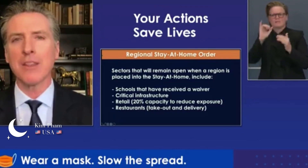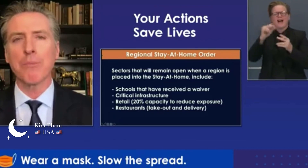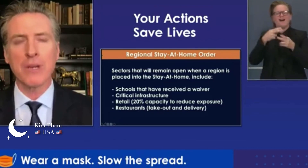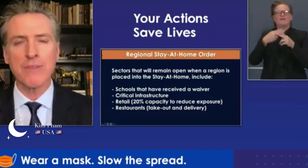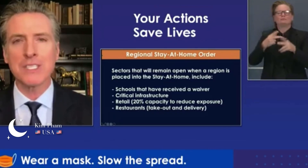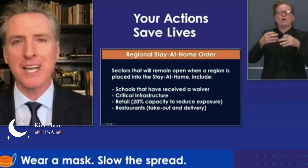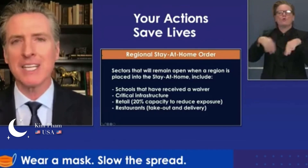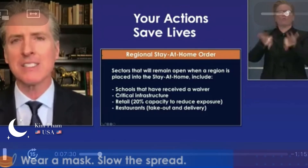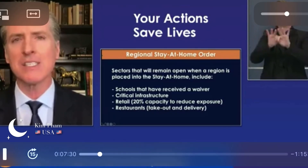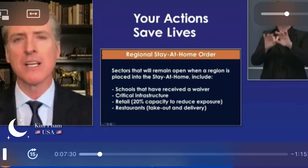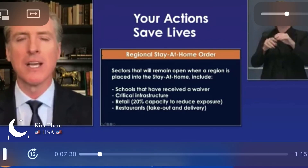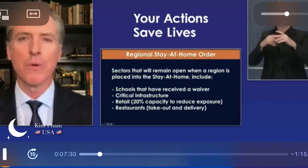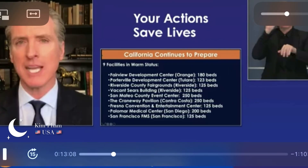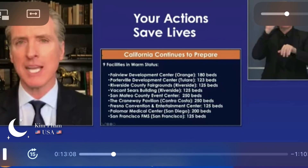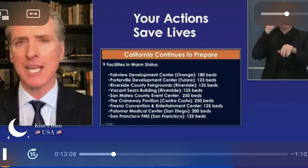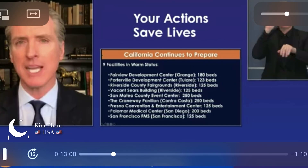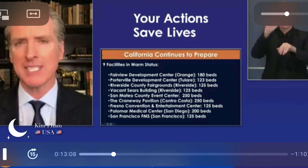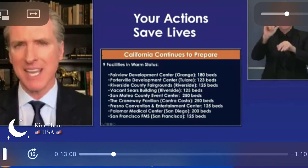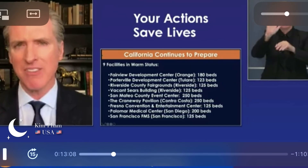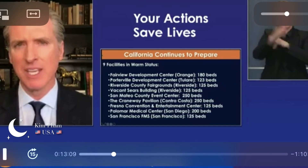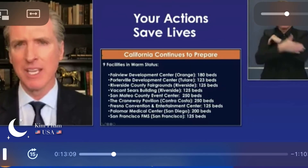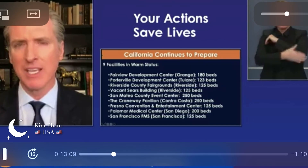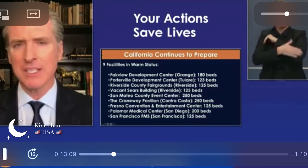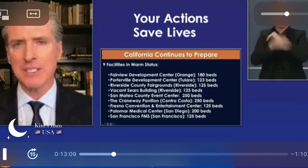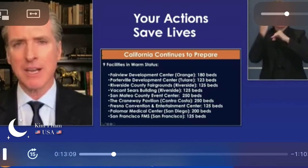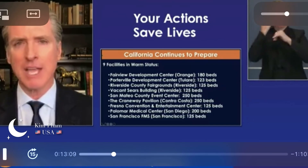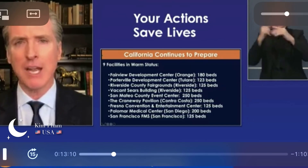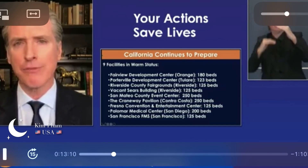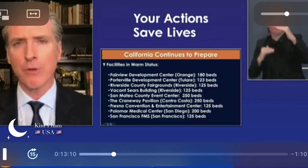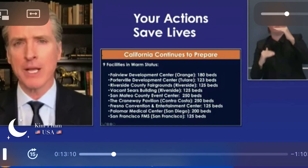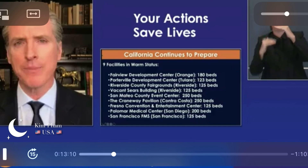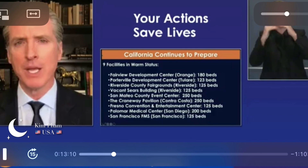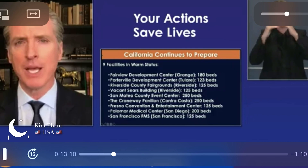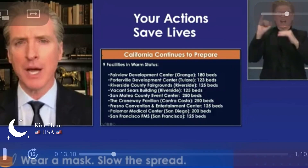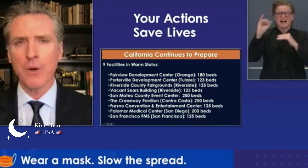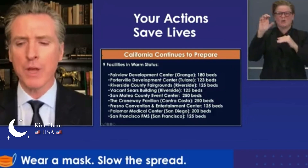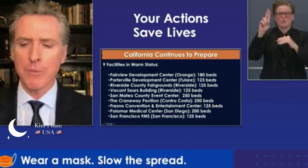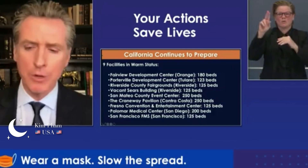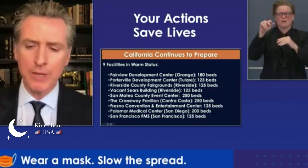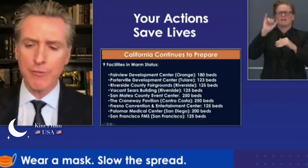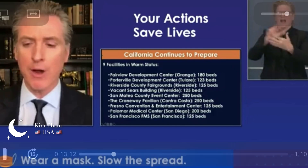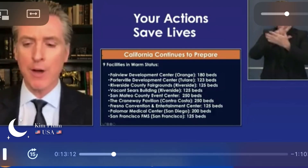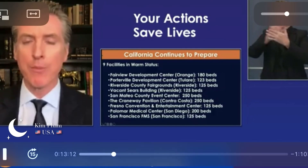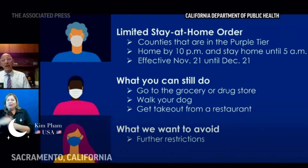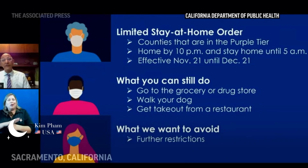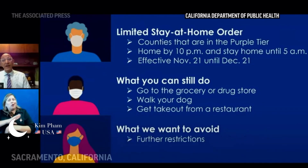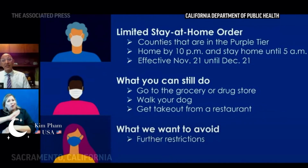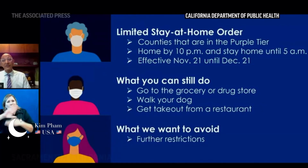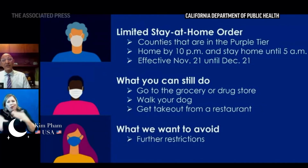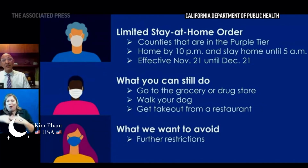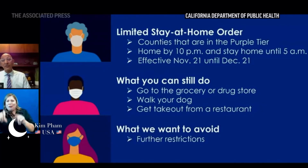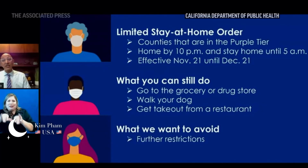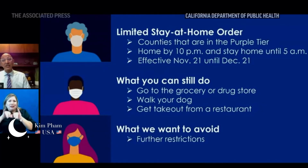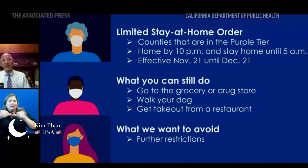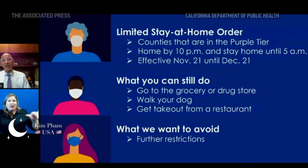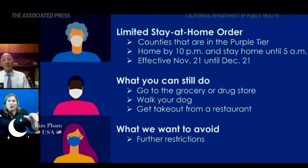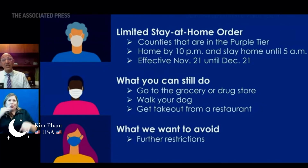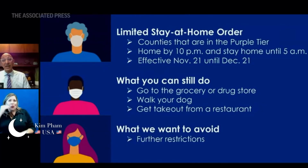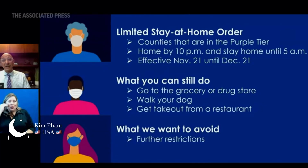các dự báo U23 quận ở Nam và Trung California bao gồm Los Angeles quận Cam